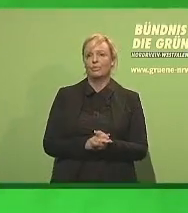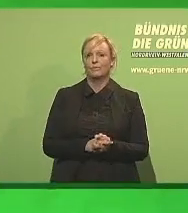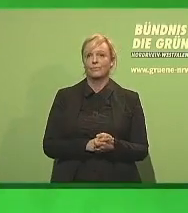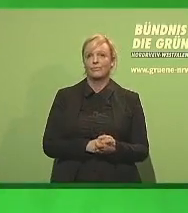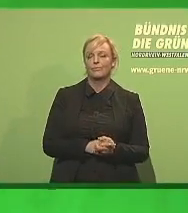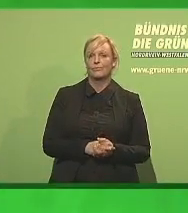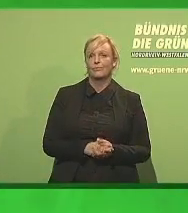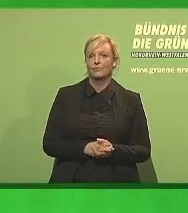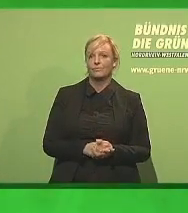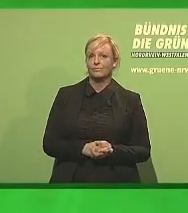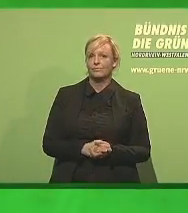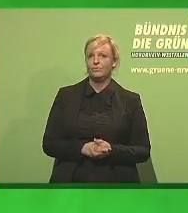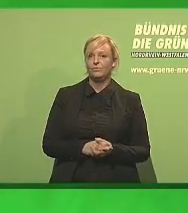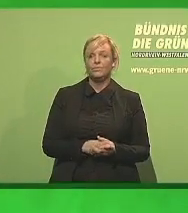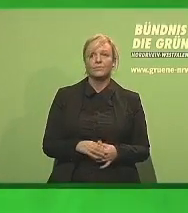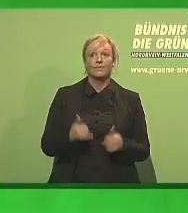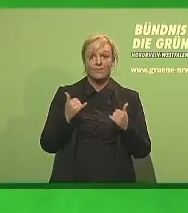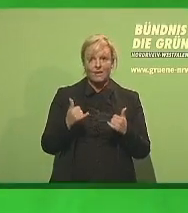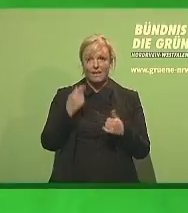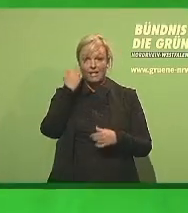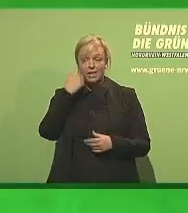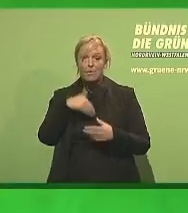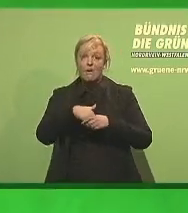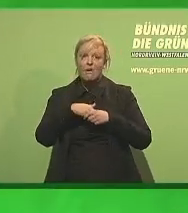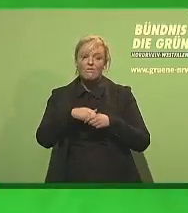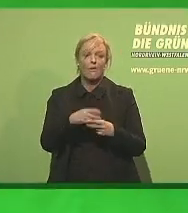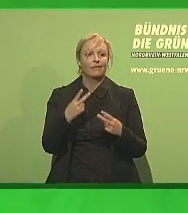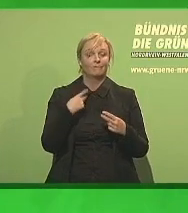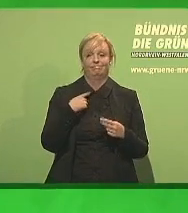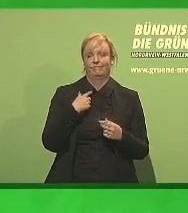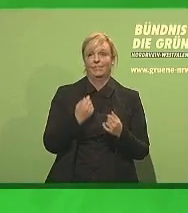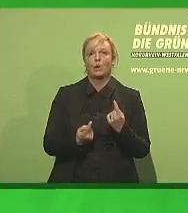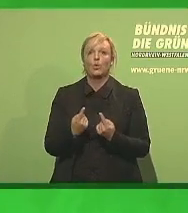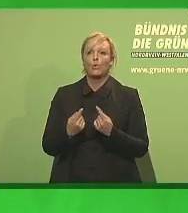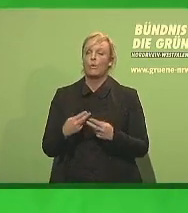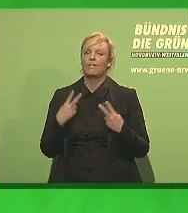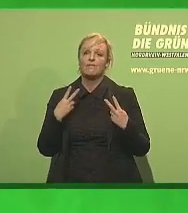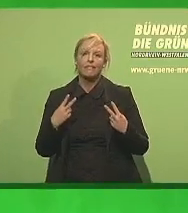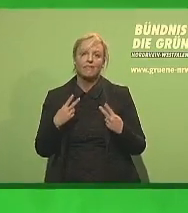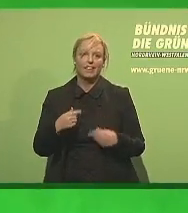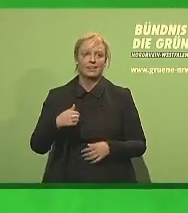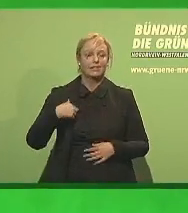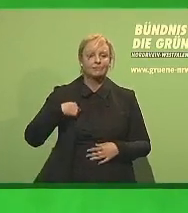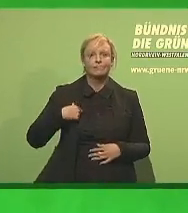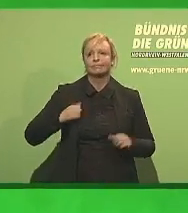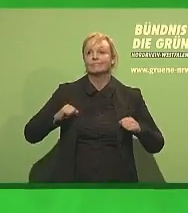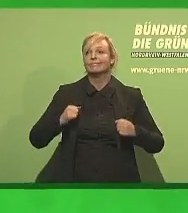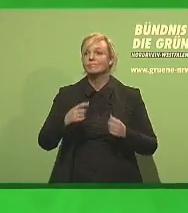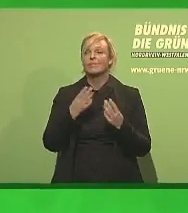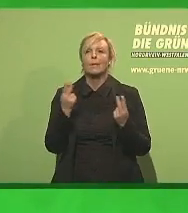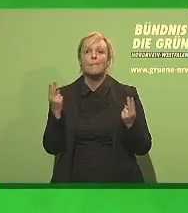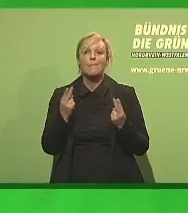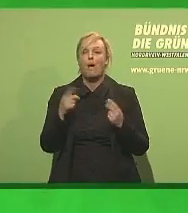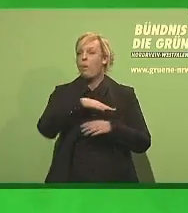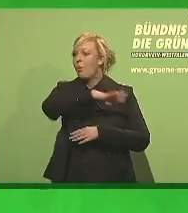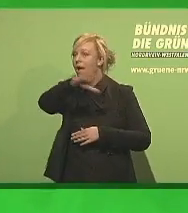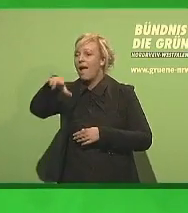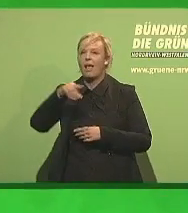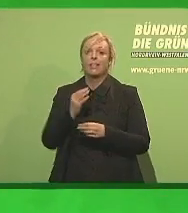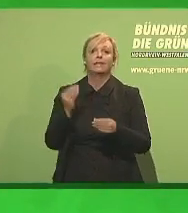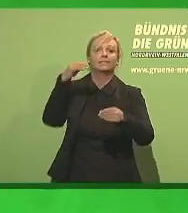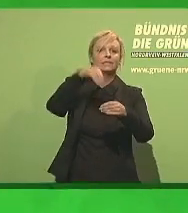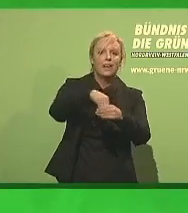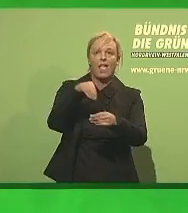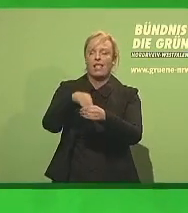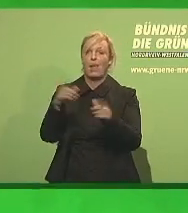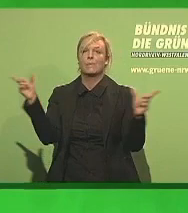Freunde, kommt es ganz entscheidend auf uns Grüne an. Wir streiten für die Teilhabe aller am gesellschaftlichen,